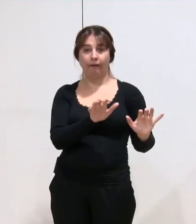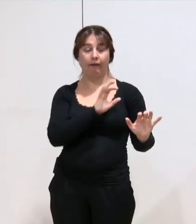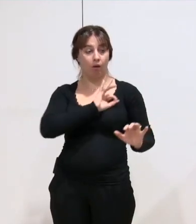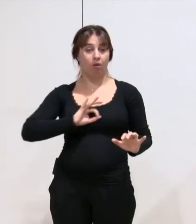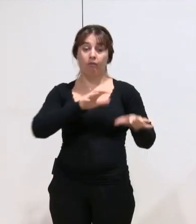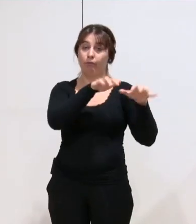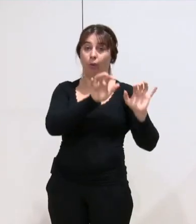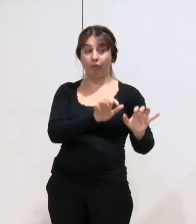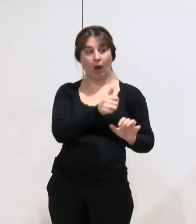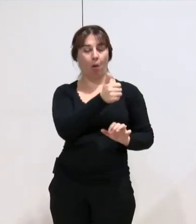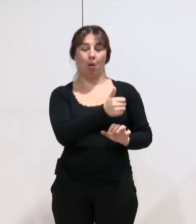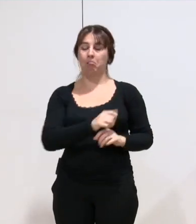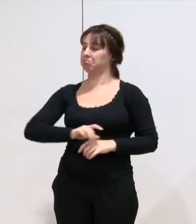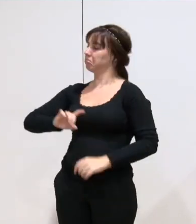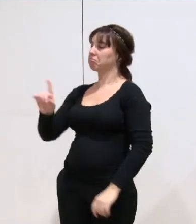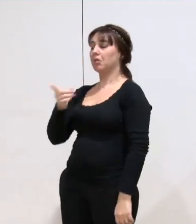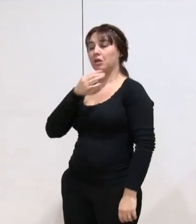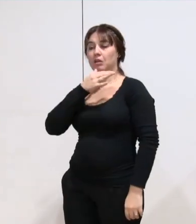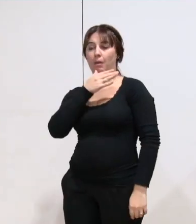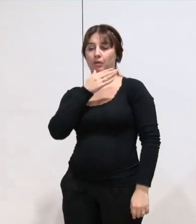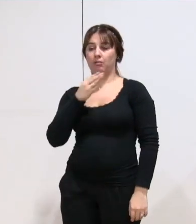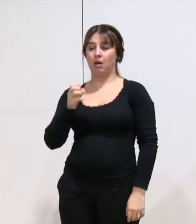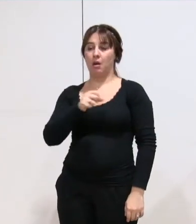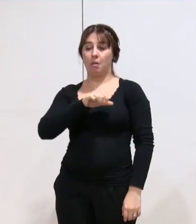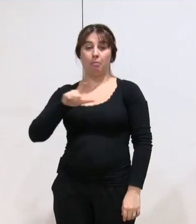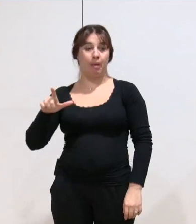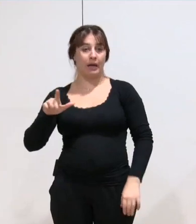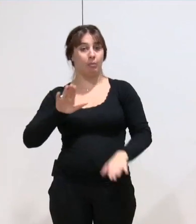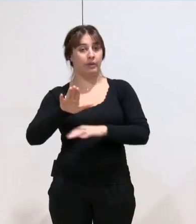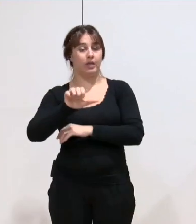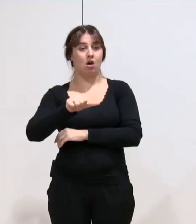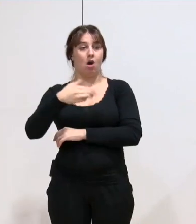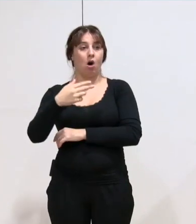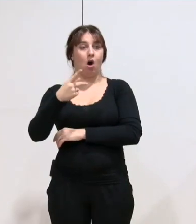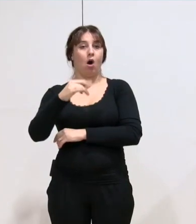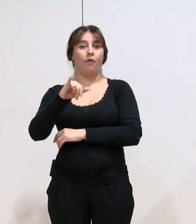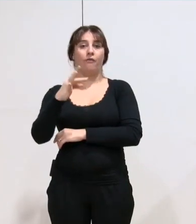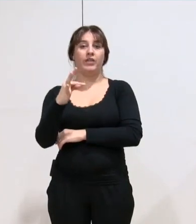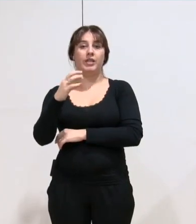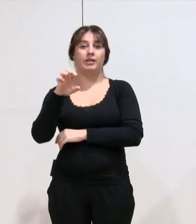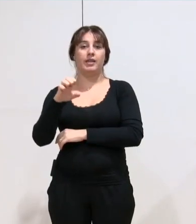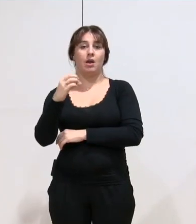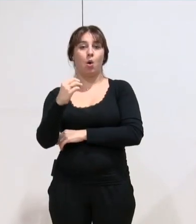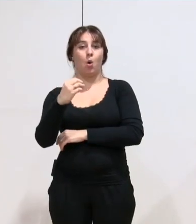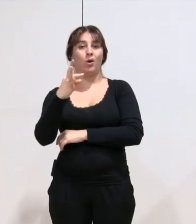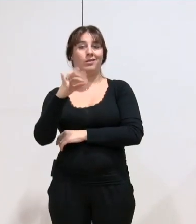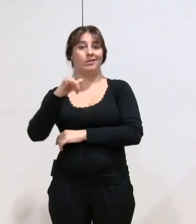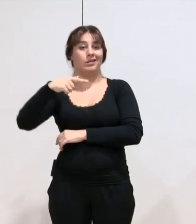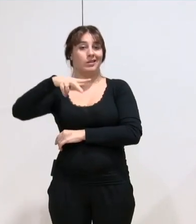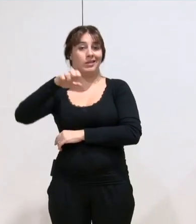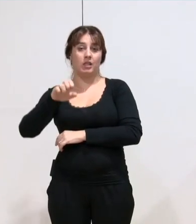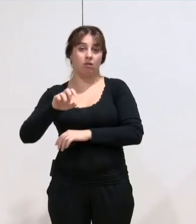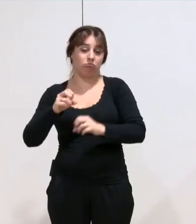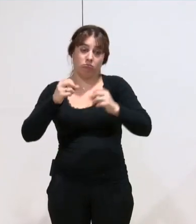les notaires ne considèrent que ce n'est pas possible de faire un bail emphytéotique. Bon, dont acte. Donc, on est revenu